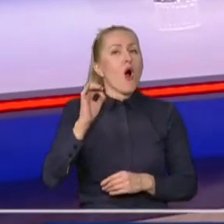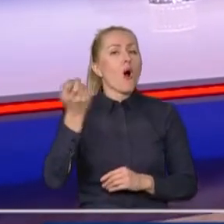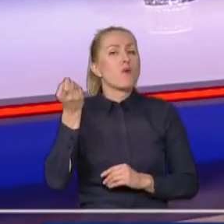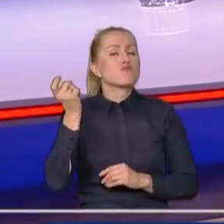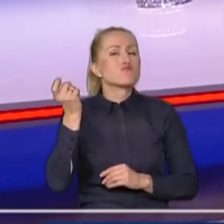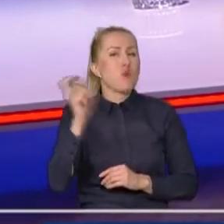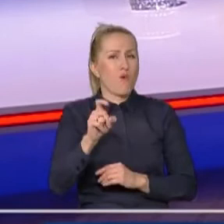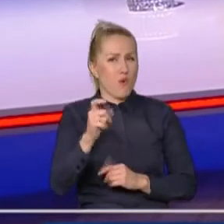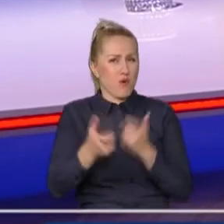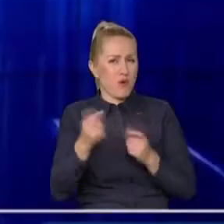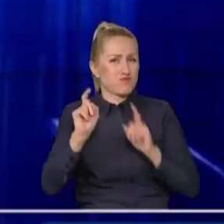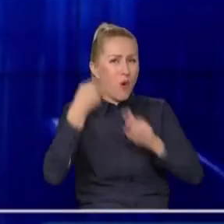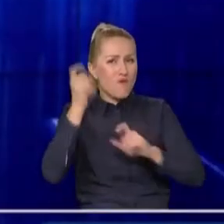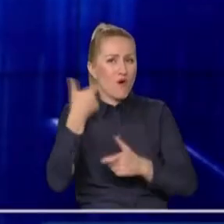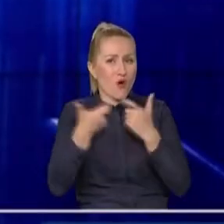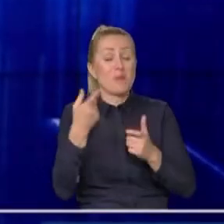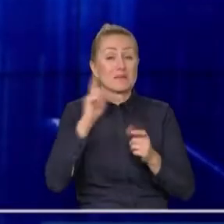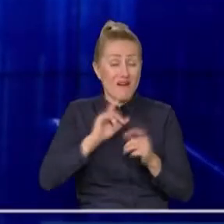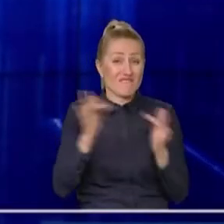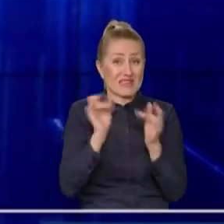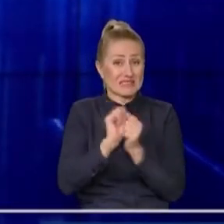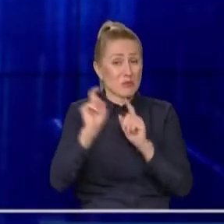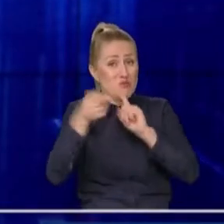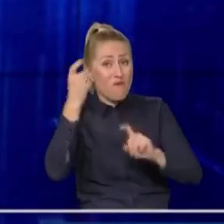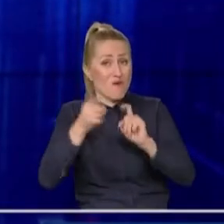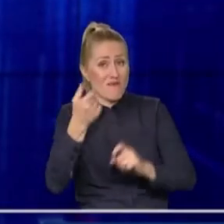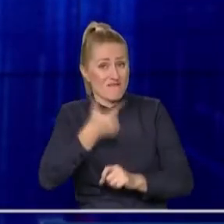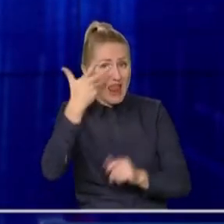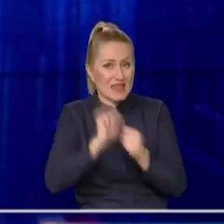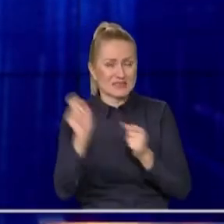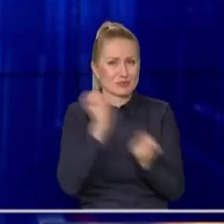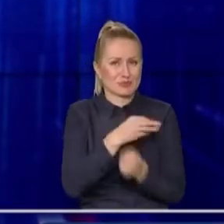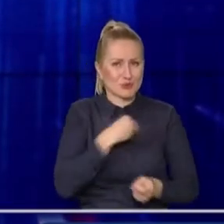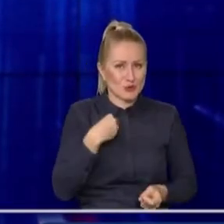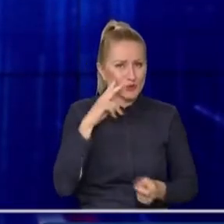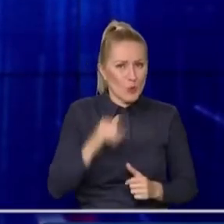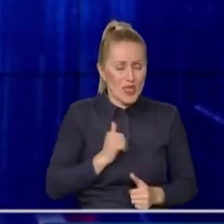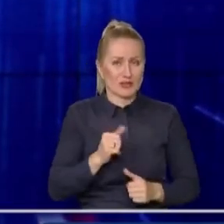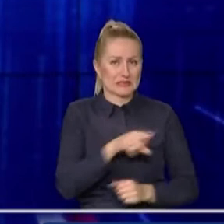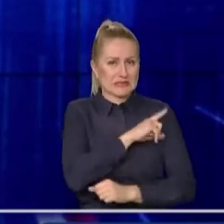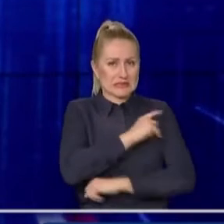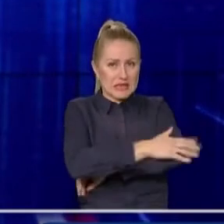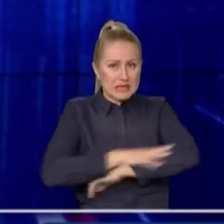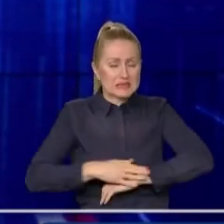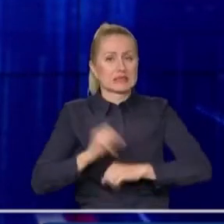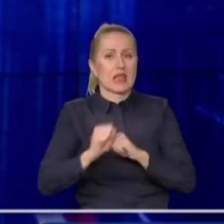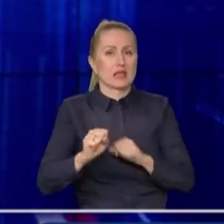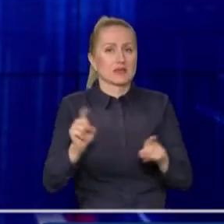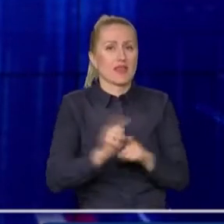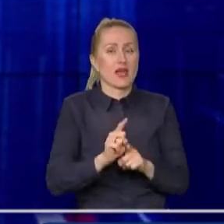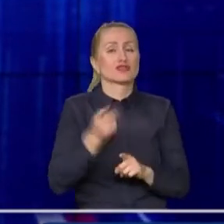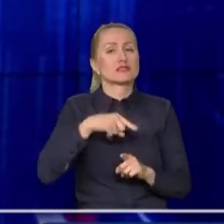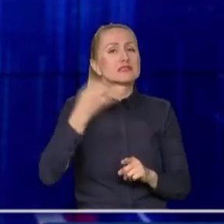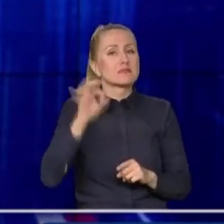Rzeczywiście mnożą się prowokacje wobec naszych funkcjonariuszy Straży Granicznej, wobec naszych żołnierzy, prowokacje